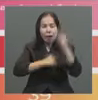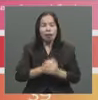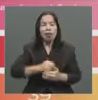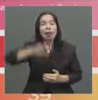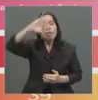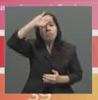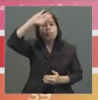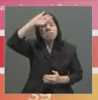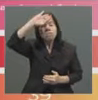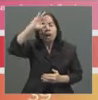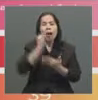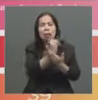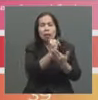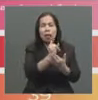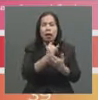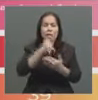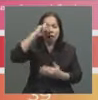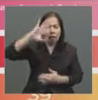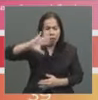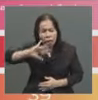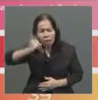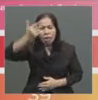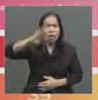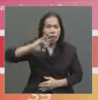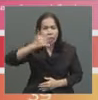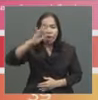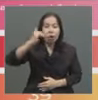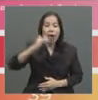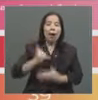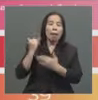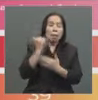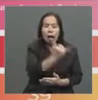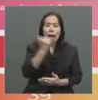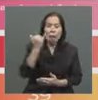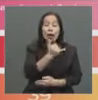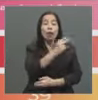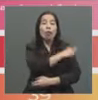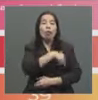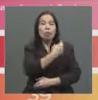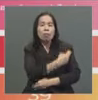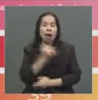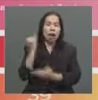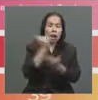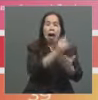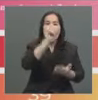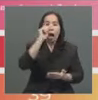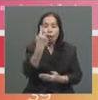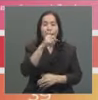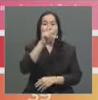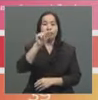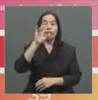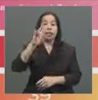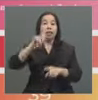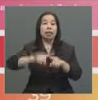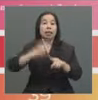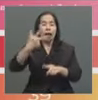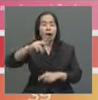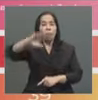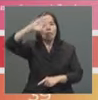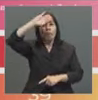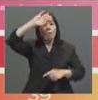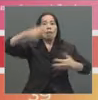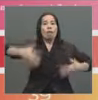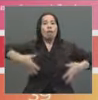ป่วยนอกอาการก็ไม่ดีขึ้นนะครับแล้วก็มาโรงพยาบาลอีกครั้งหนึ่งวันที่27มีนาคมคราวนี้มีไข้มาแ